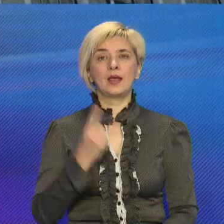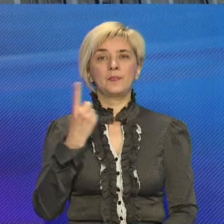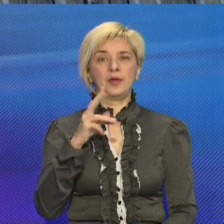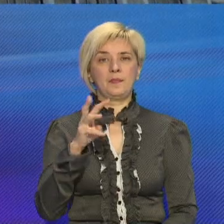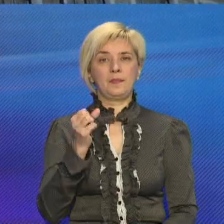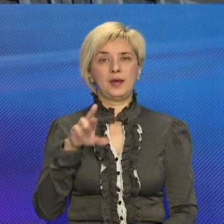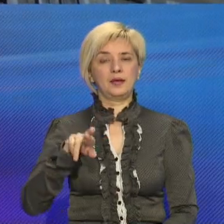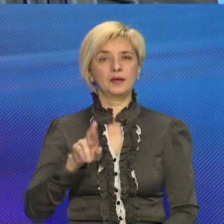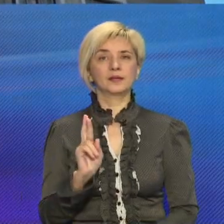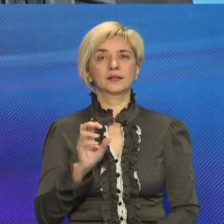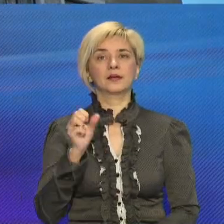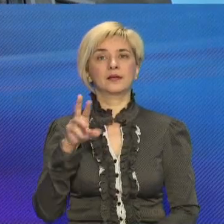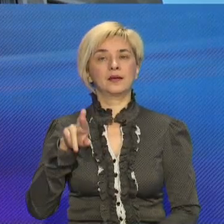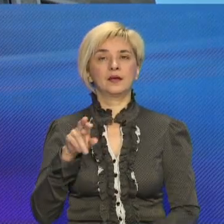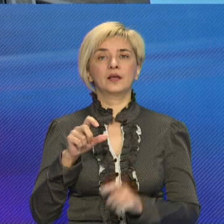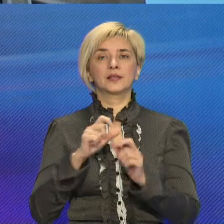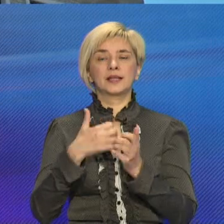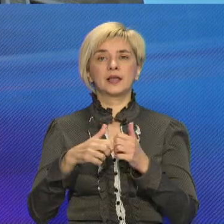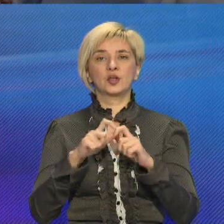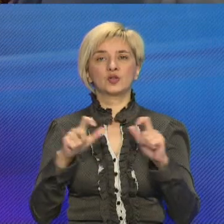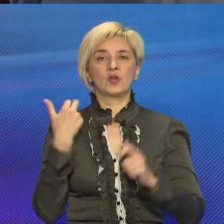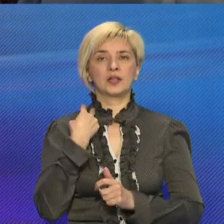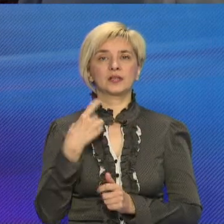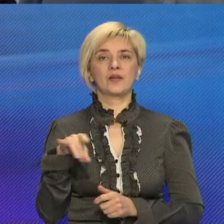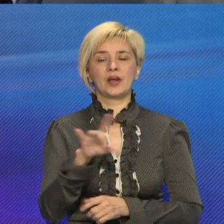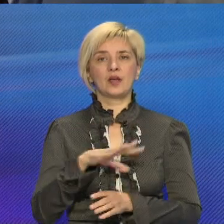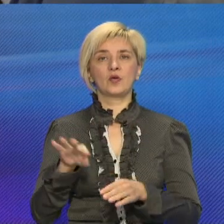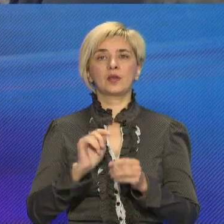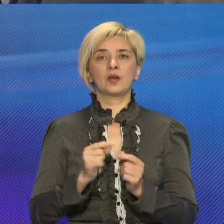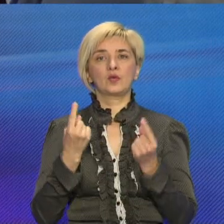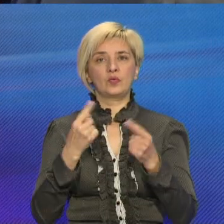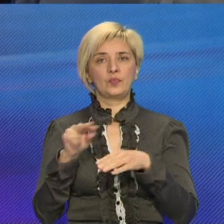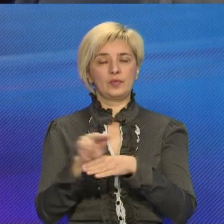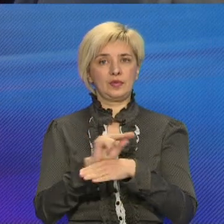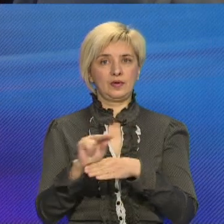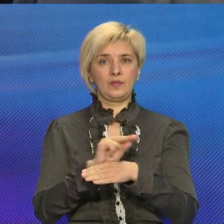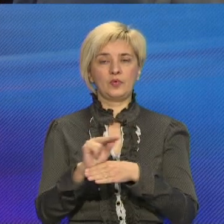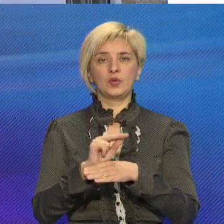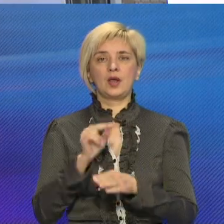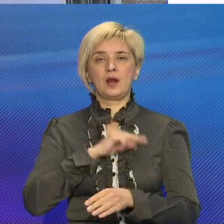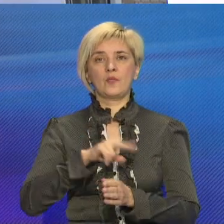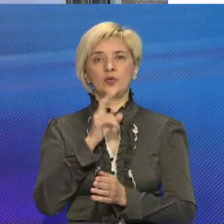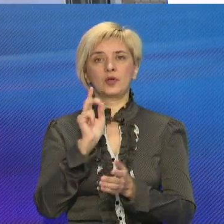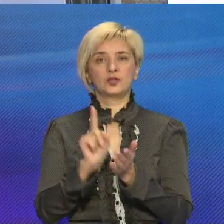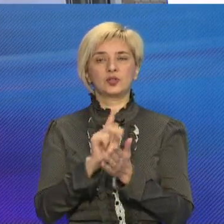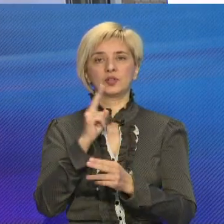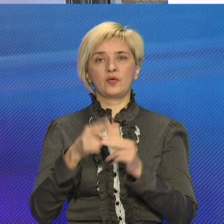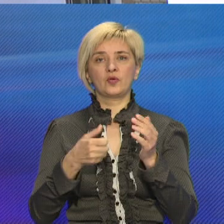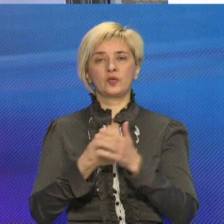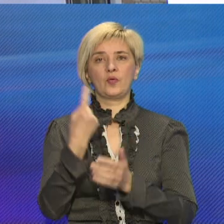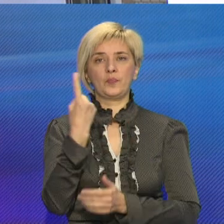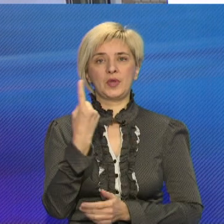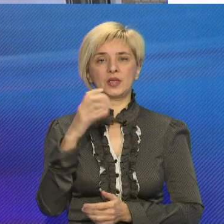Першамайская сярэдняя школа Лідскага района перажывае маштабную рэканструкцыю. Работы павінны скончыцца да 1 верасня